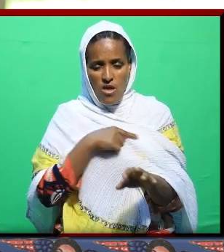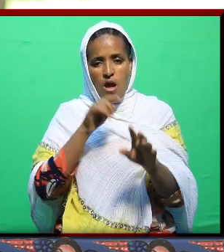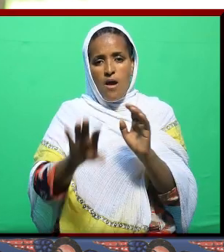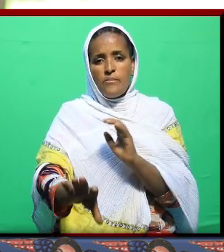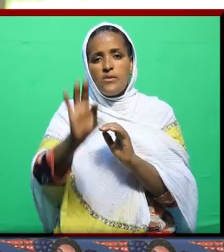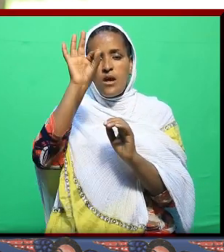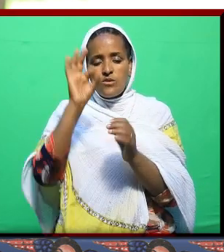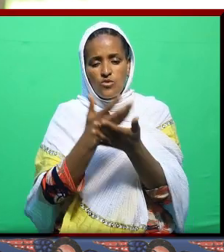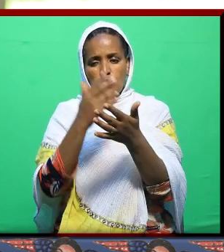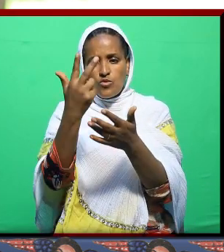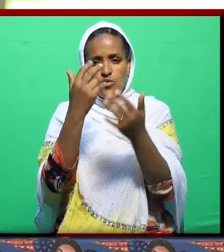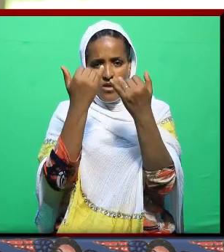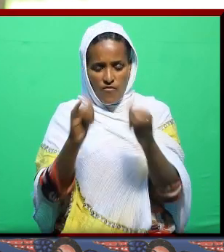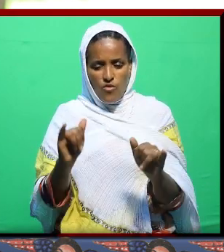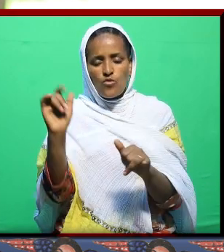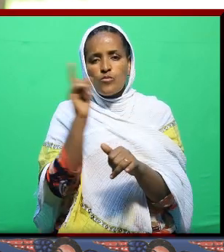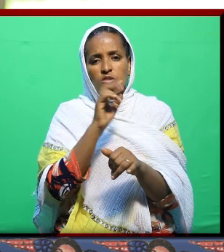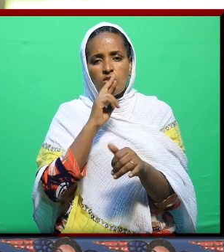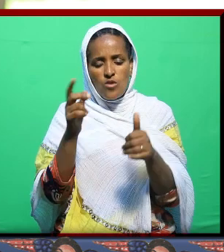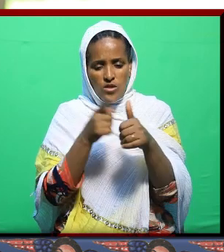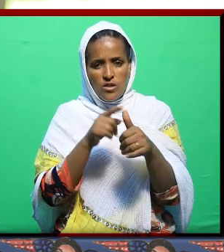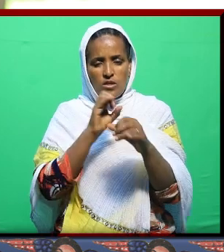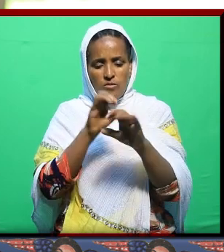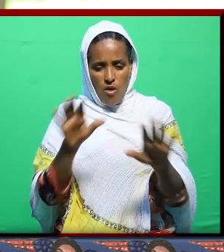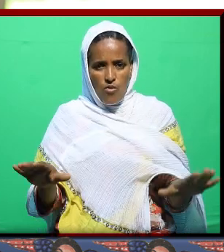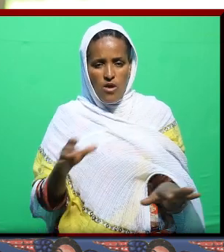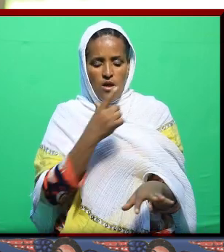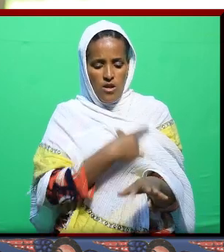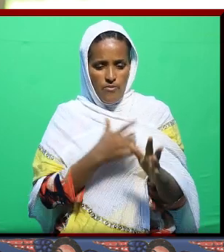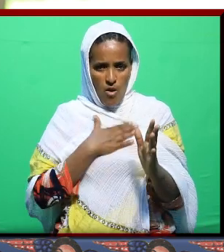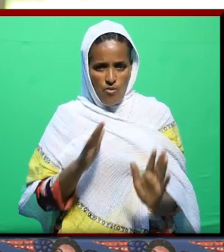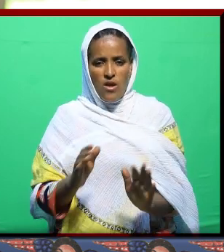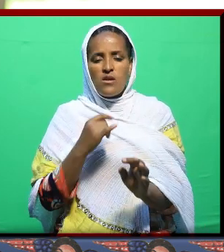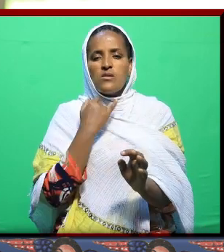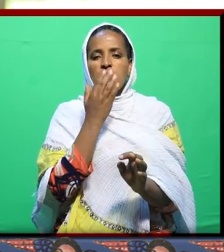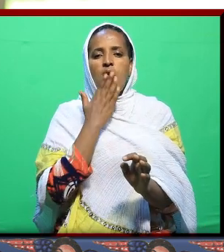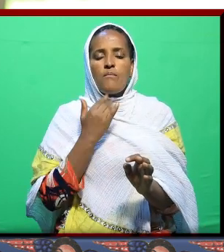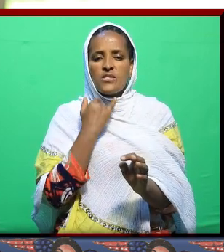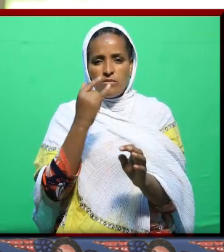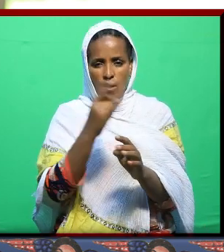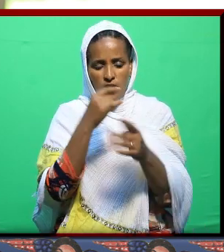በጽማዊ የምናገኛቸው ነገሮች በሶስት ይከፈላሉ ምንና ምናቸው ጽማዊ ልባዊ ጣይመ ዝማሬ